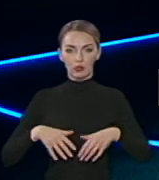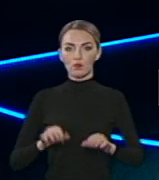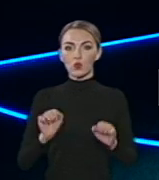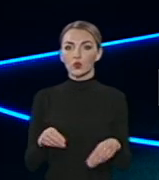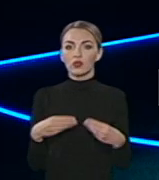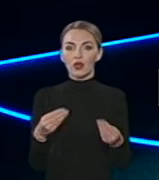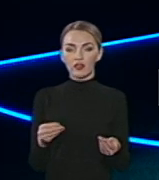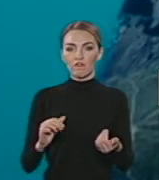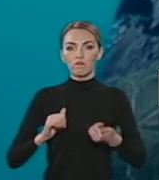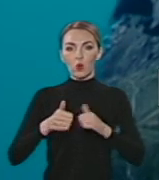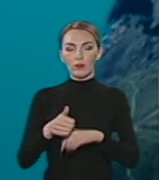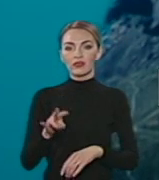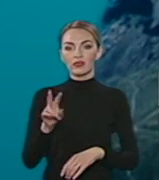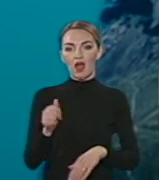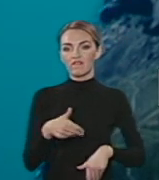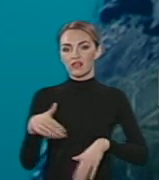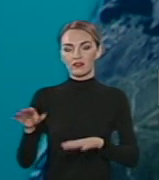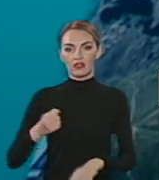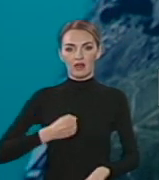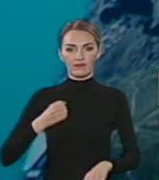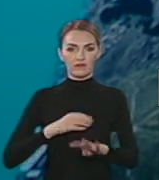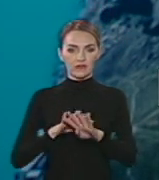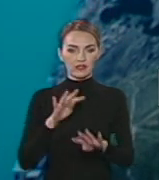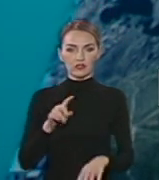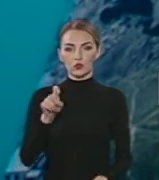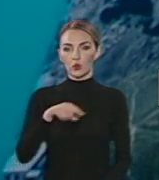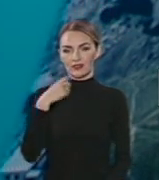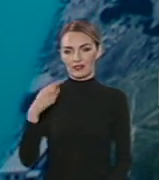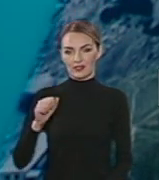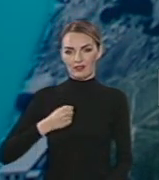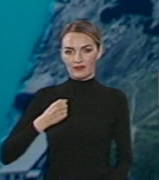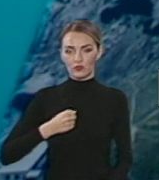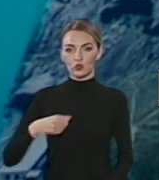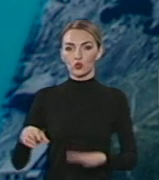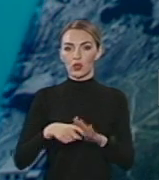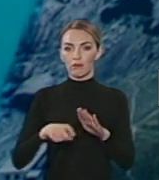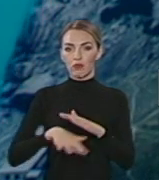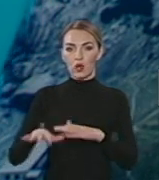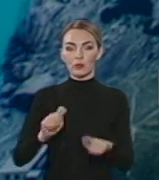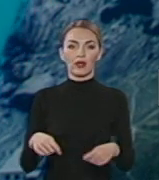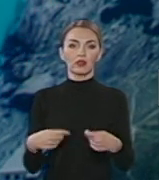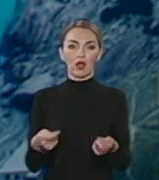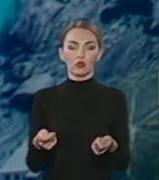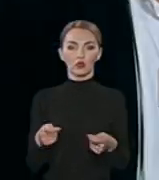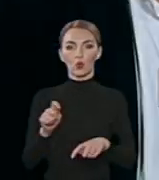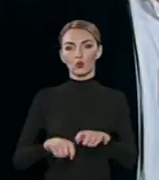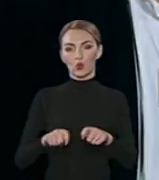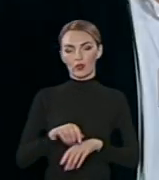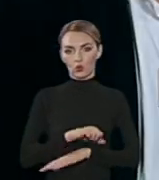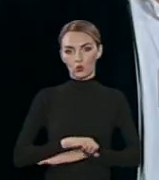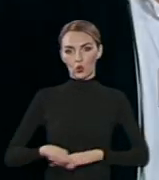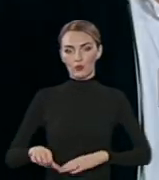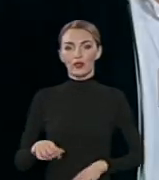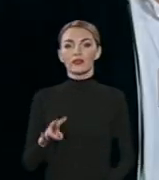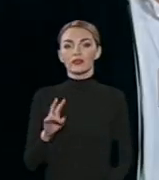можуть дати в обмін на виведення військ з російських військ Донбасу і передачу контролю над кордоном.